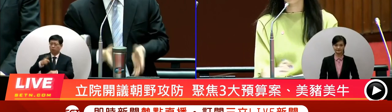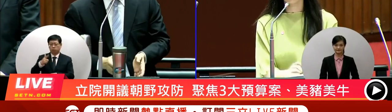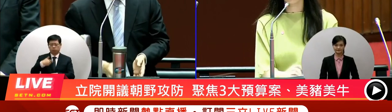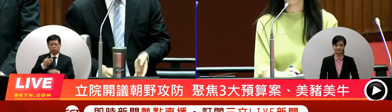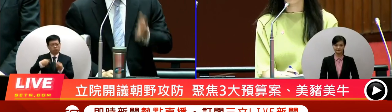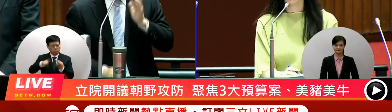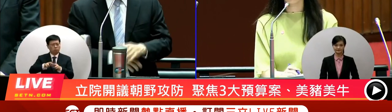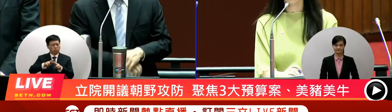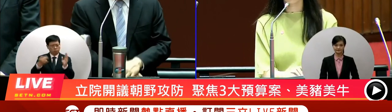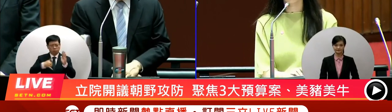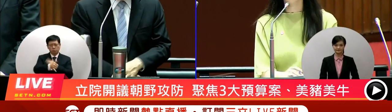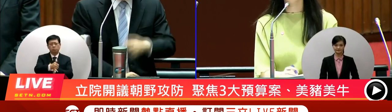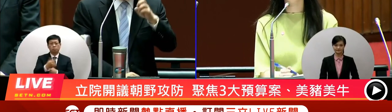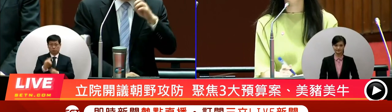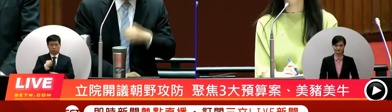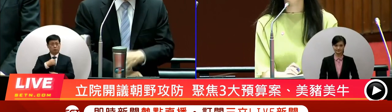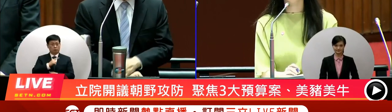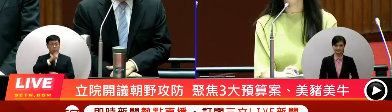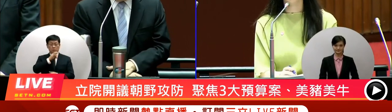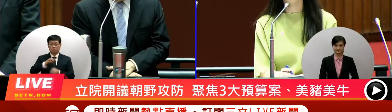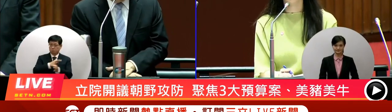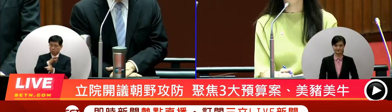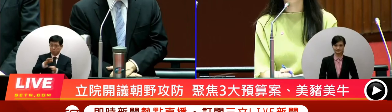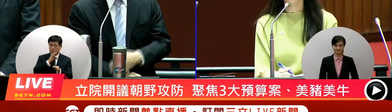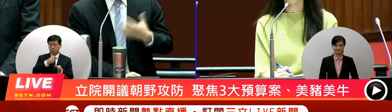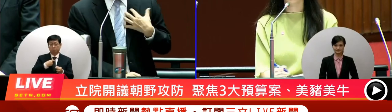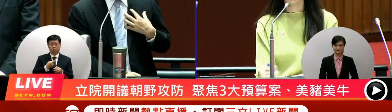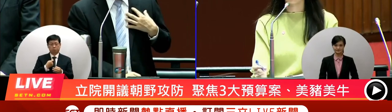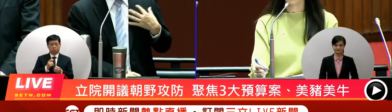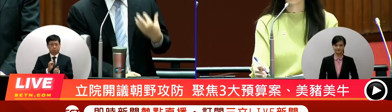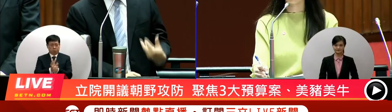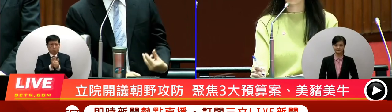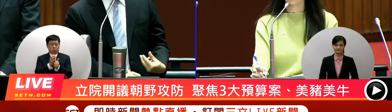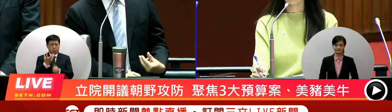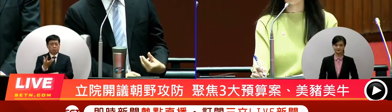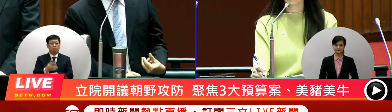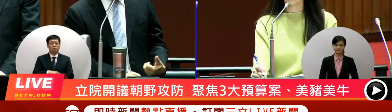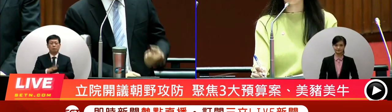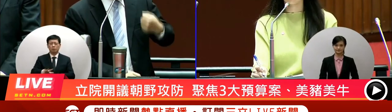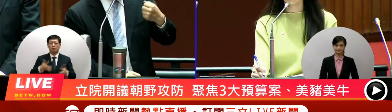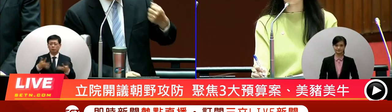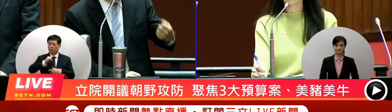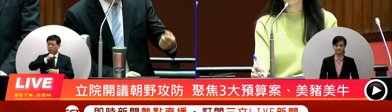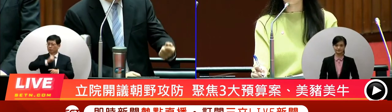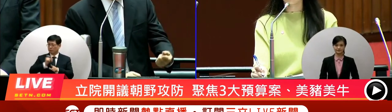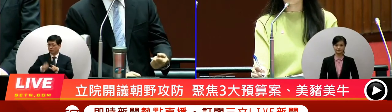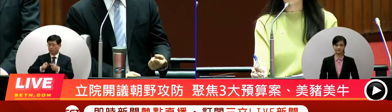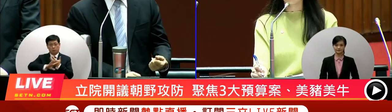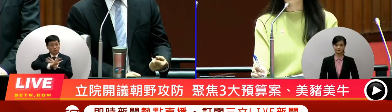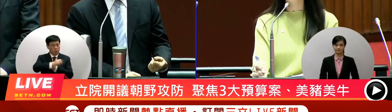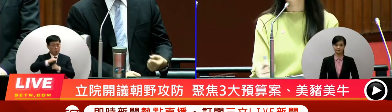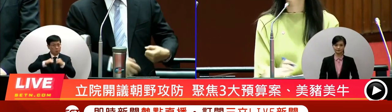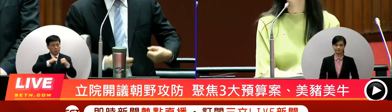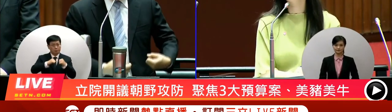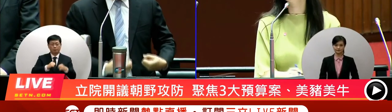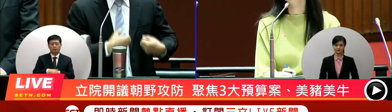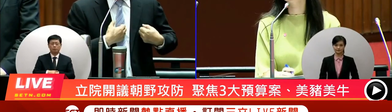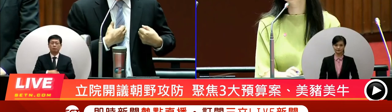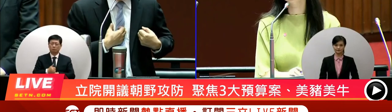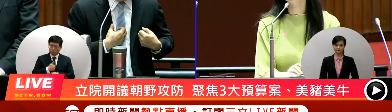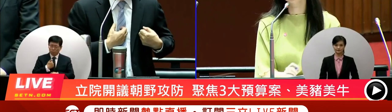走出去，尤其我们是靠贸易立国，那我们的很多厂商在跟国外竞争的时候，实